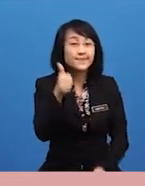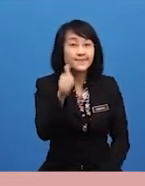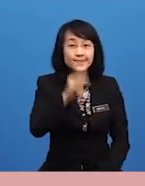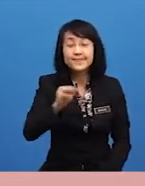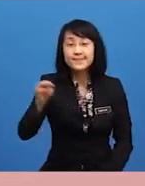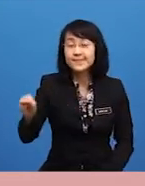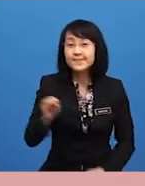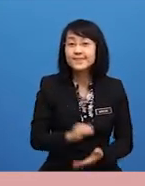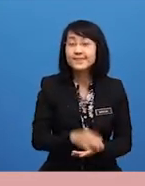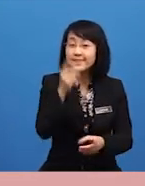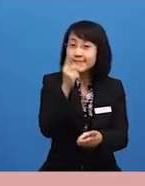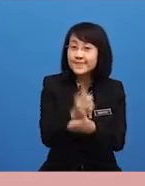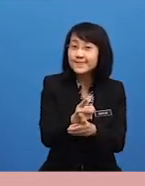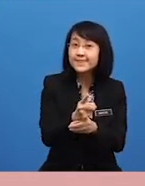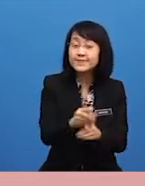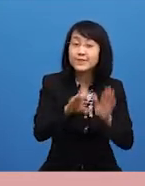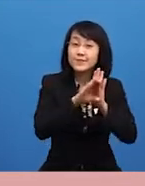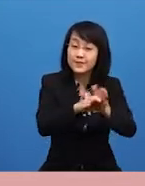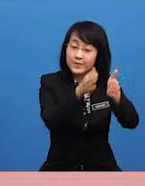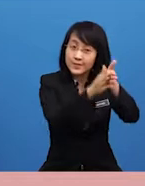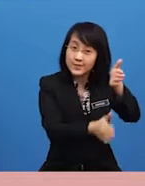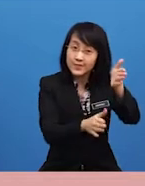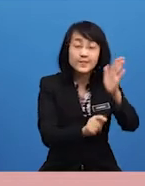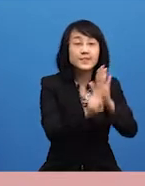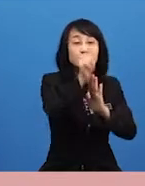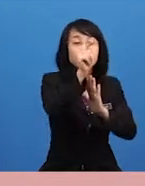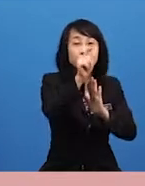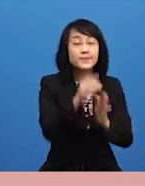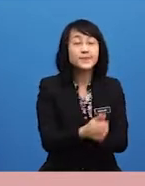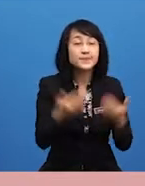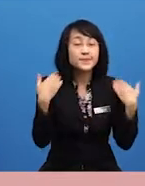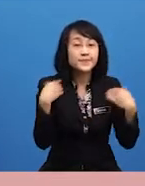Bagus murid-murid, betul. Contoh tebing tinggi yang